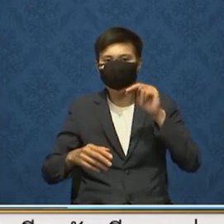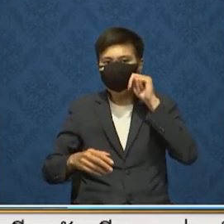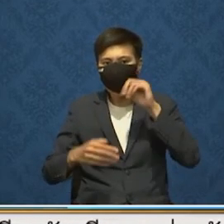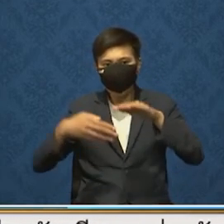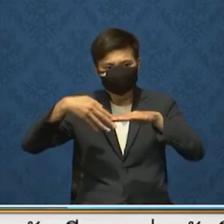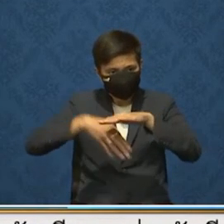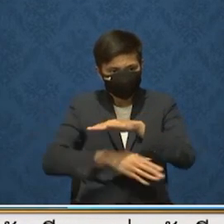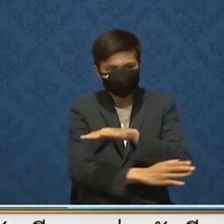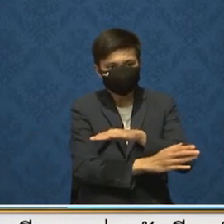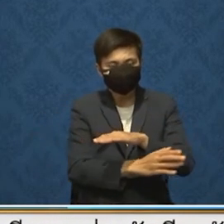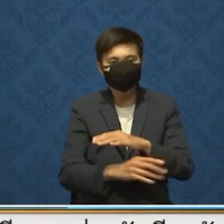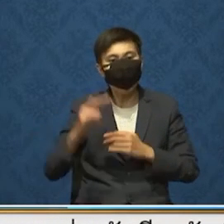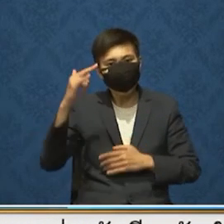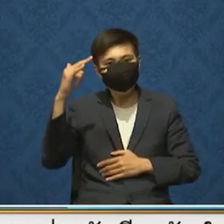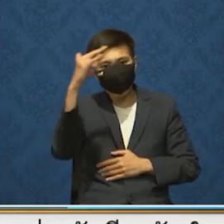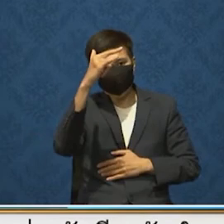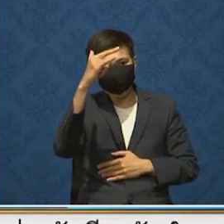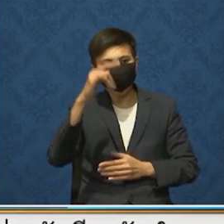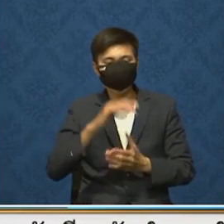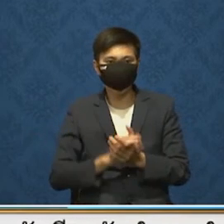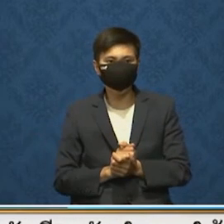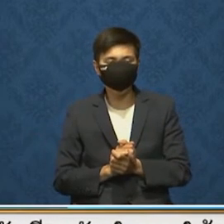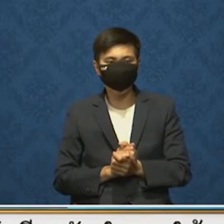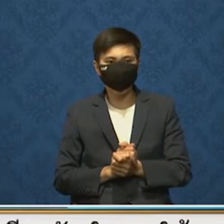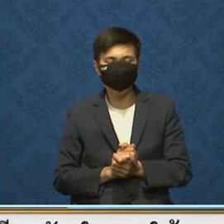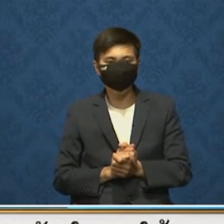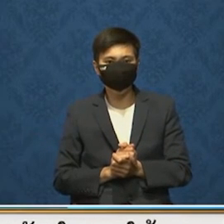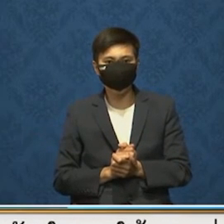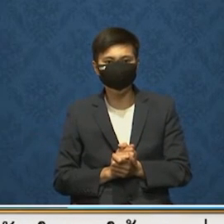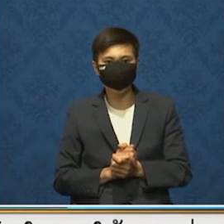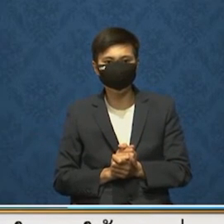อเครื่บิน ซื้อเคบิน Sicherheit,